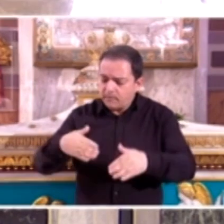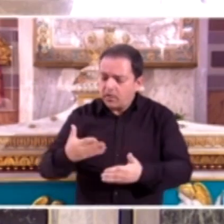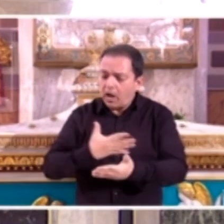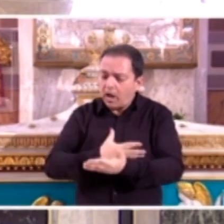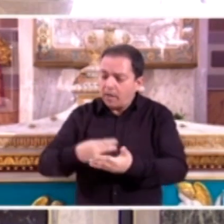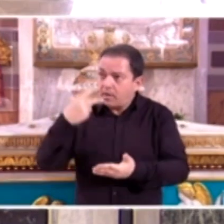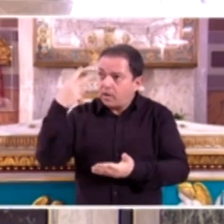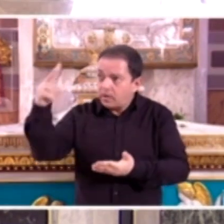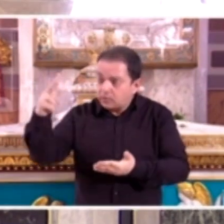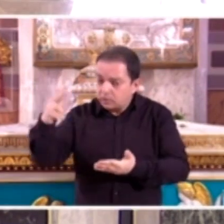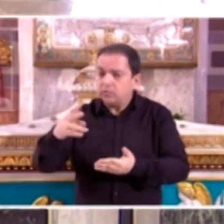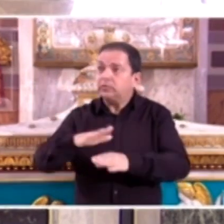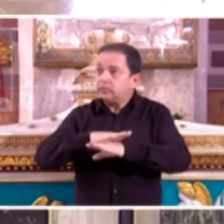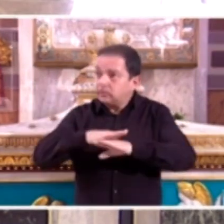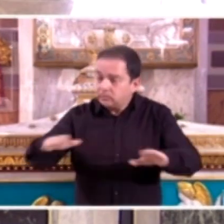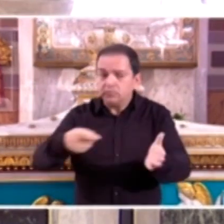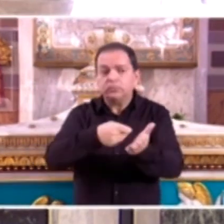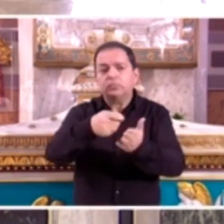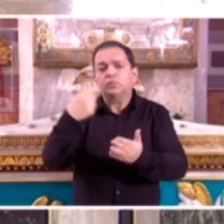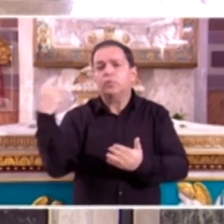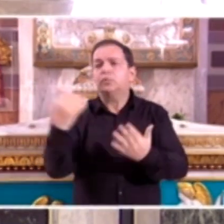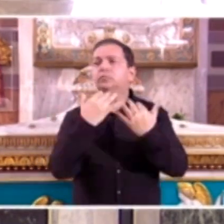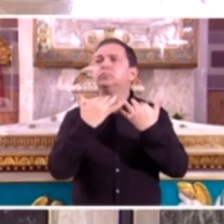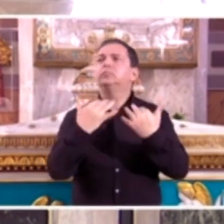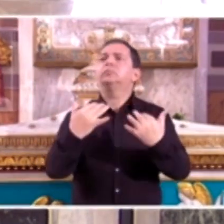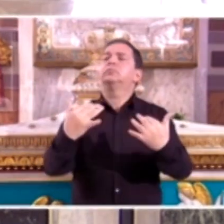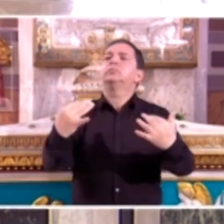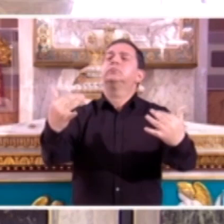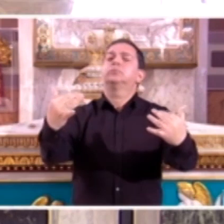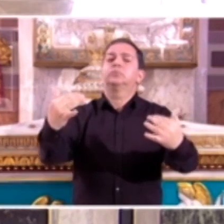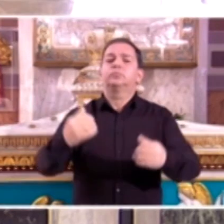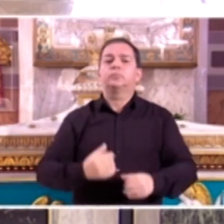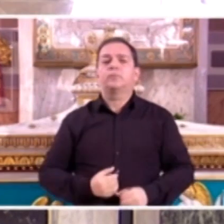τιμίου αίματος και διημών παντί το λαό. Ο Θεός ηλάσθη.